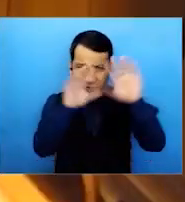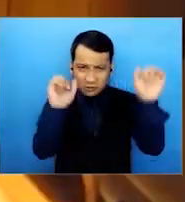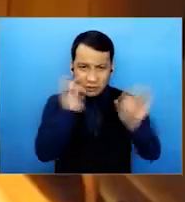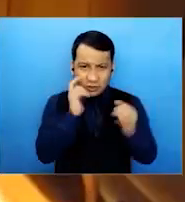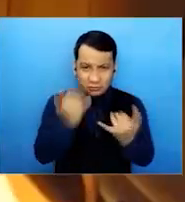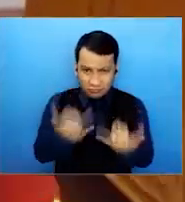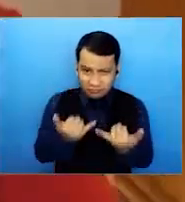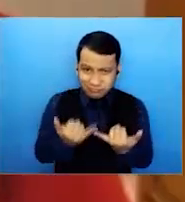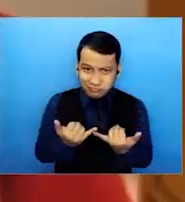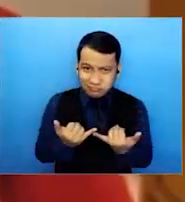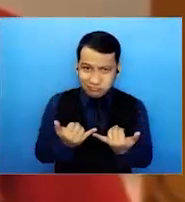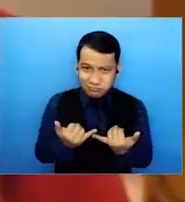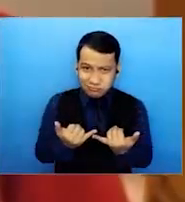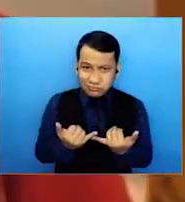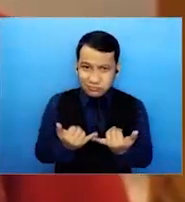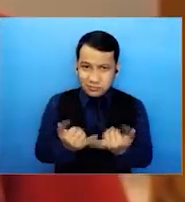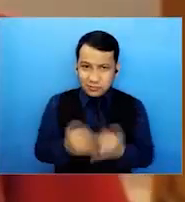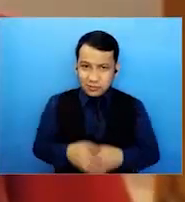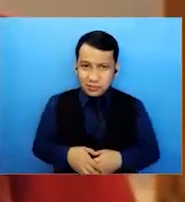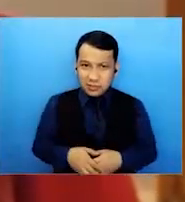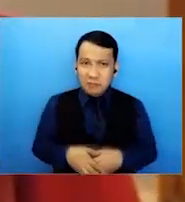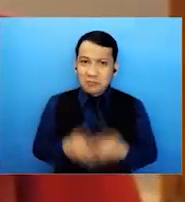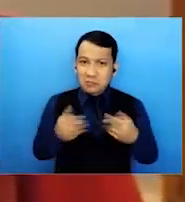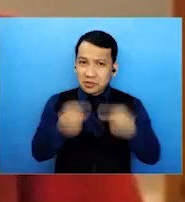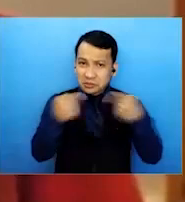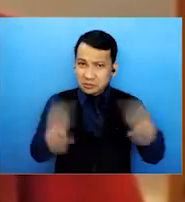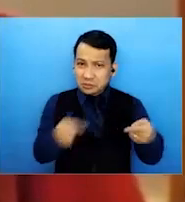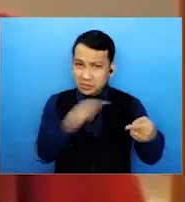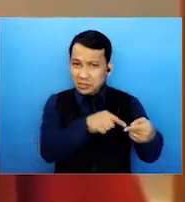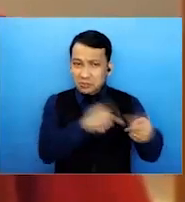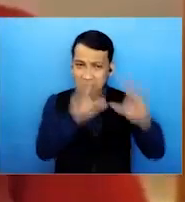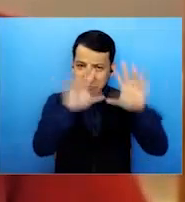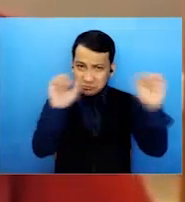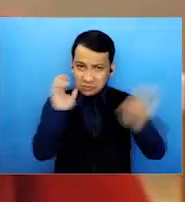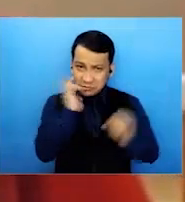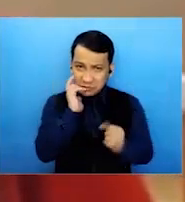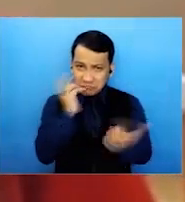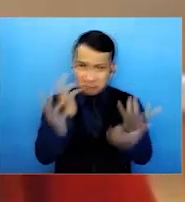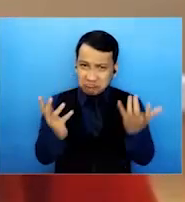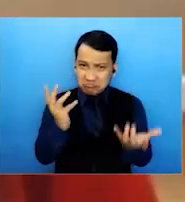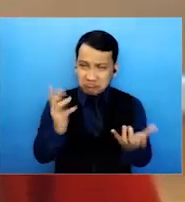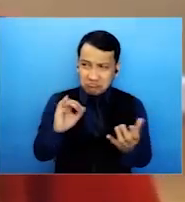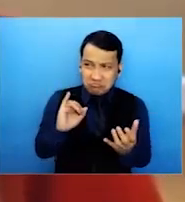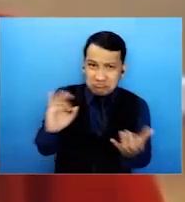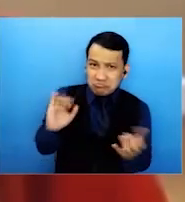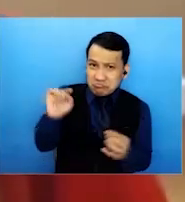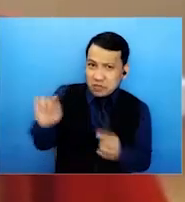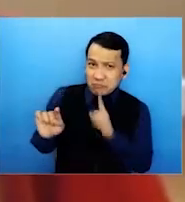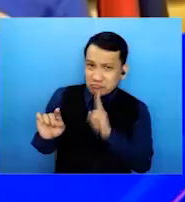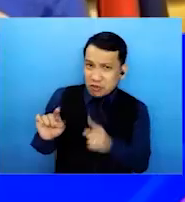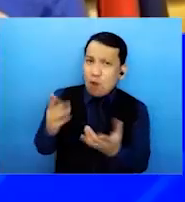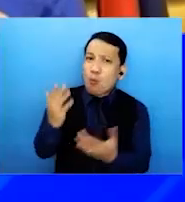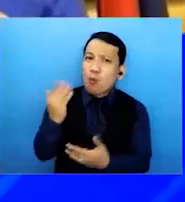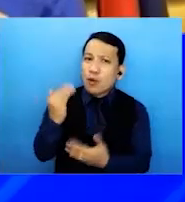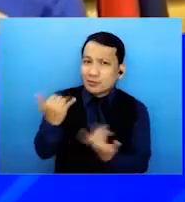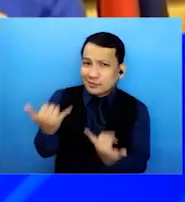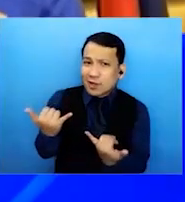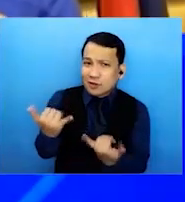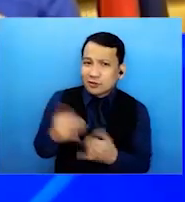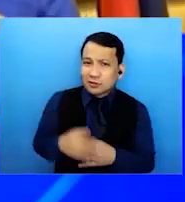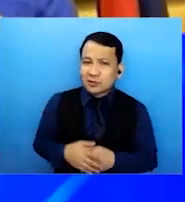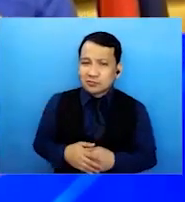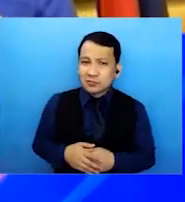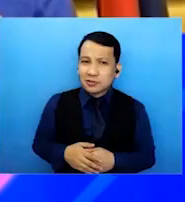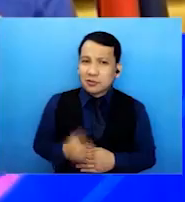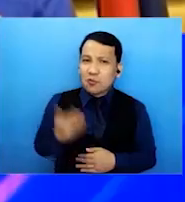ngayon parang nilalabanan mo. So parang yun na nga. Bakit ngayon lang? Alam niyo, sa totoo